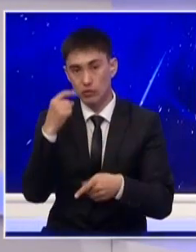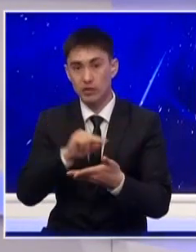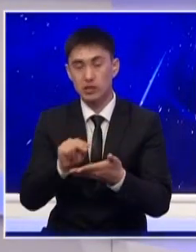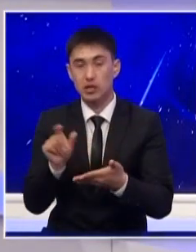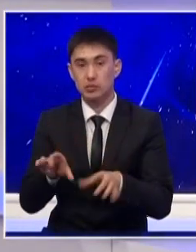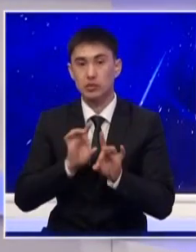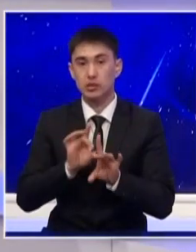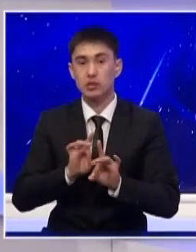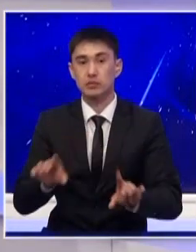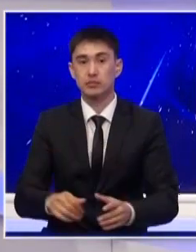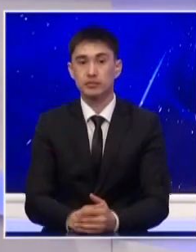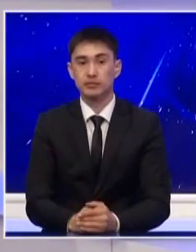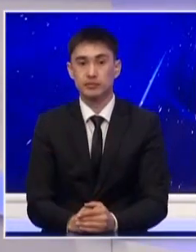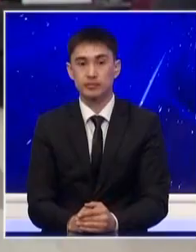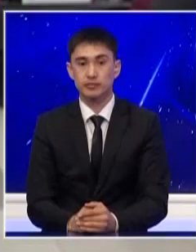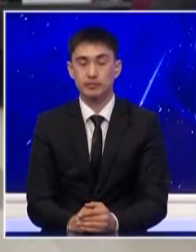наша съемочная группа.